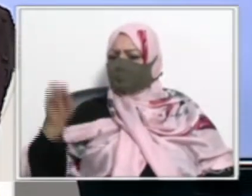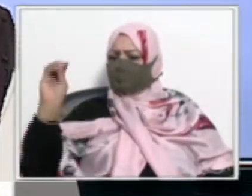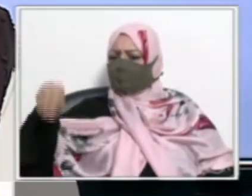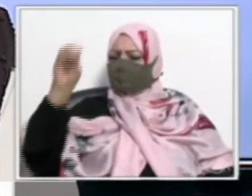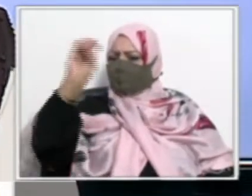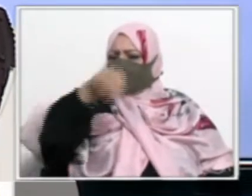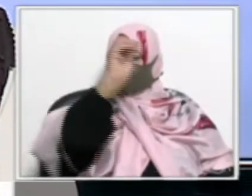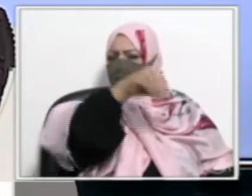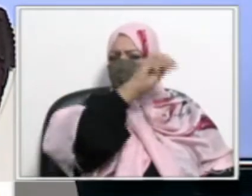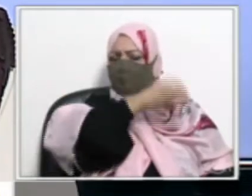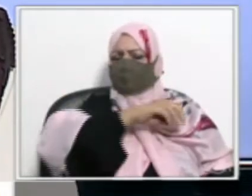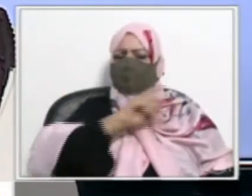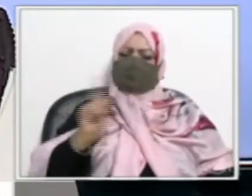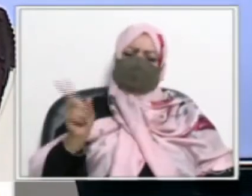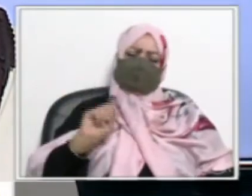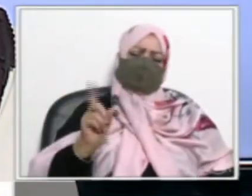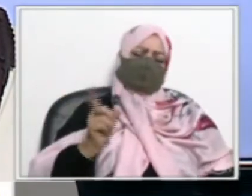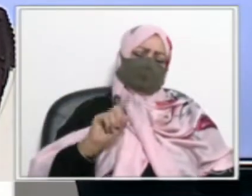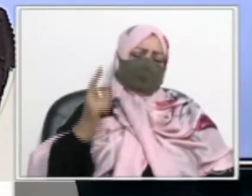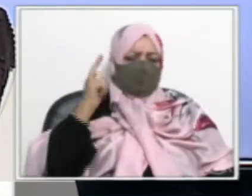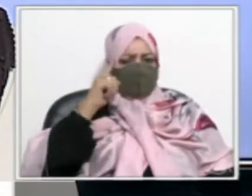متصل